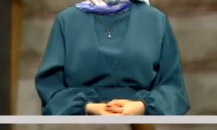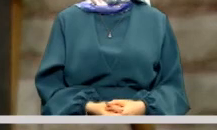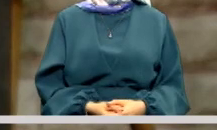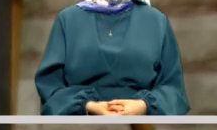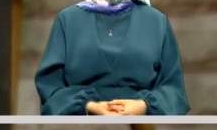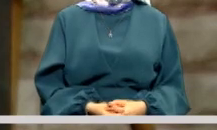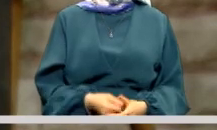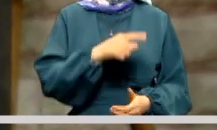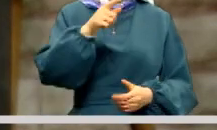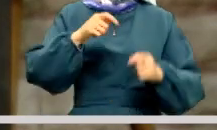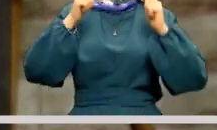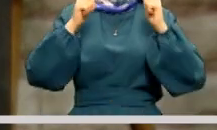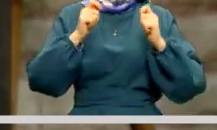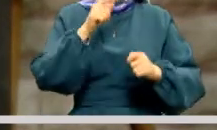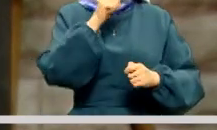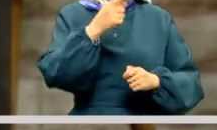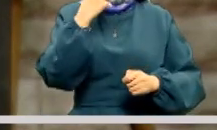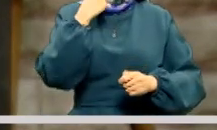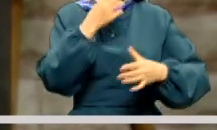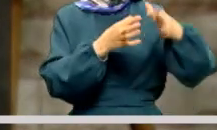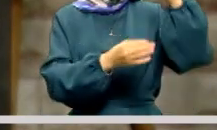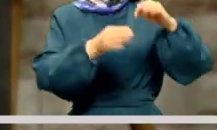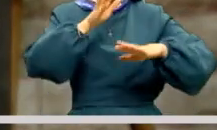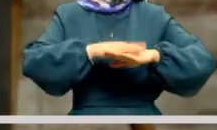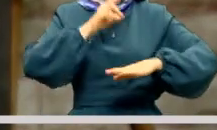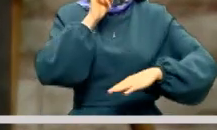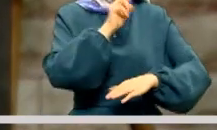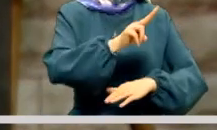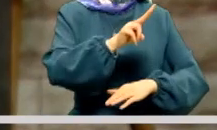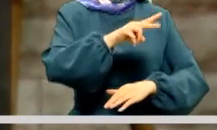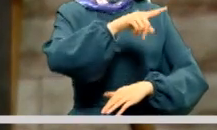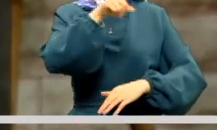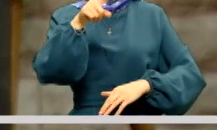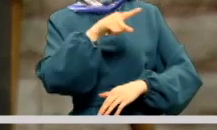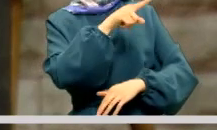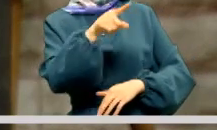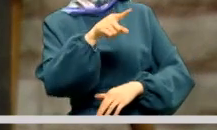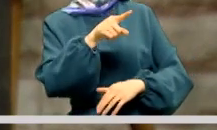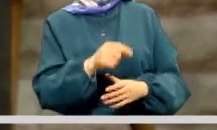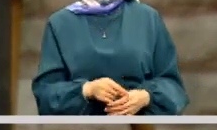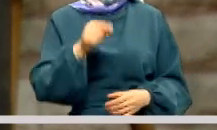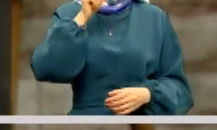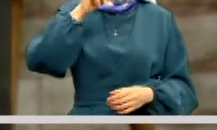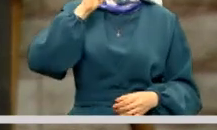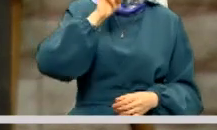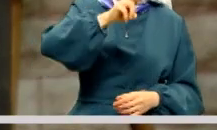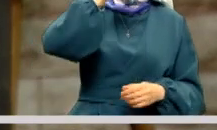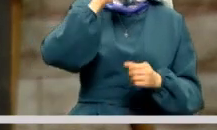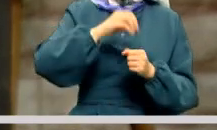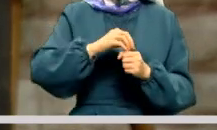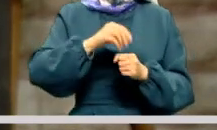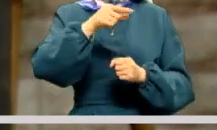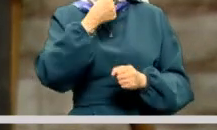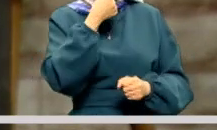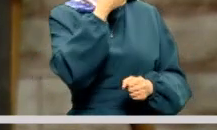mutlaka seni şahit insanların yaptıklarını gör onların Efendim bu görmen üzerine onları